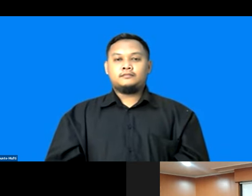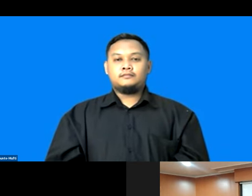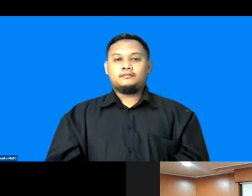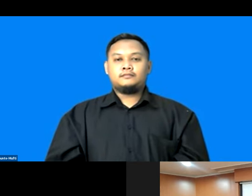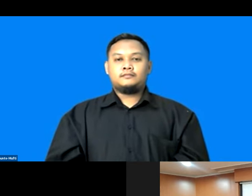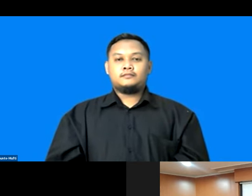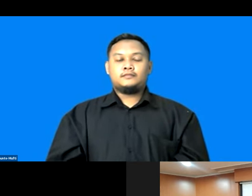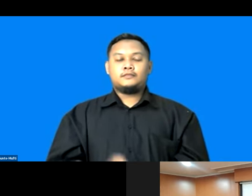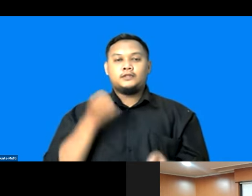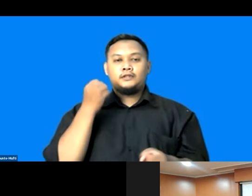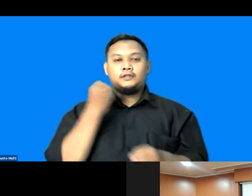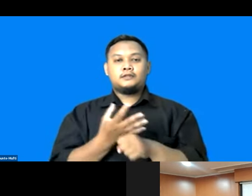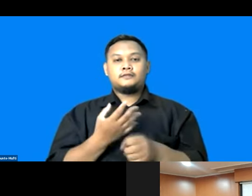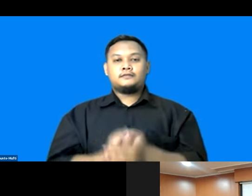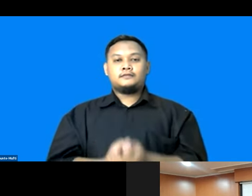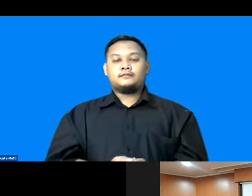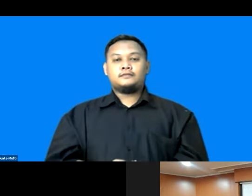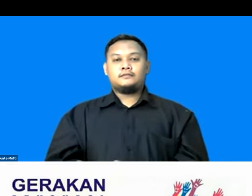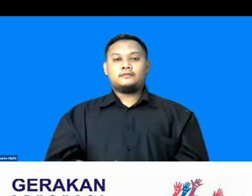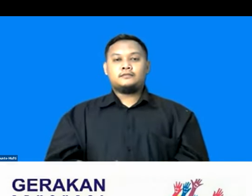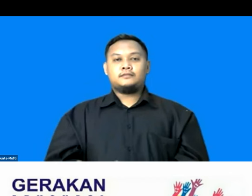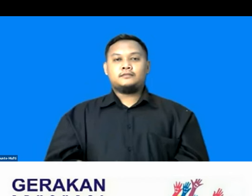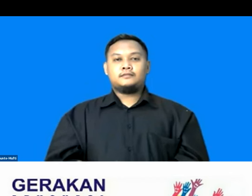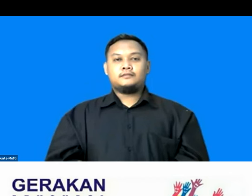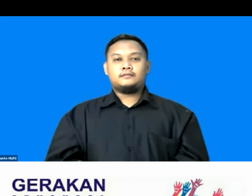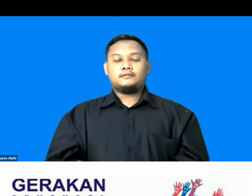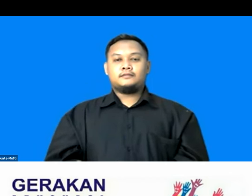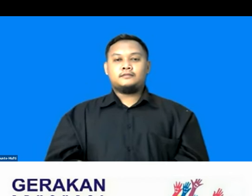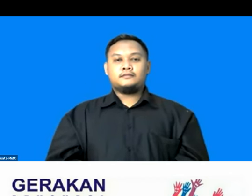dinyalain aja, kecuali itu belakang gak usah.